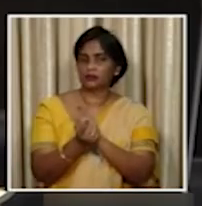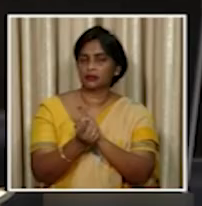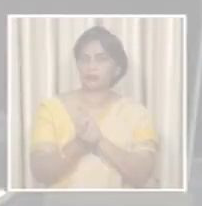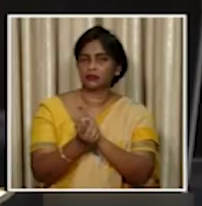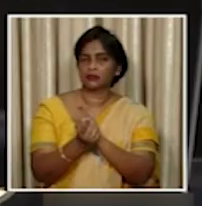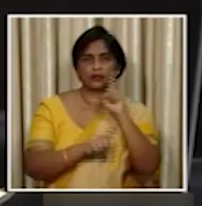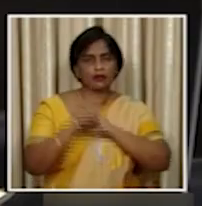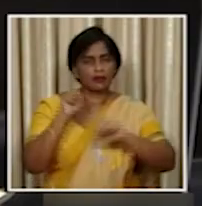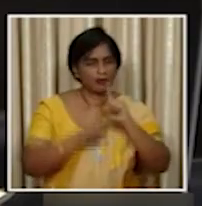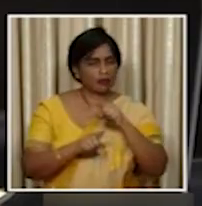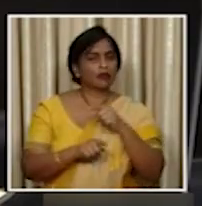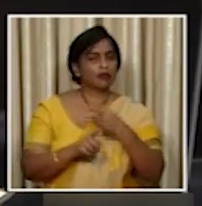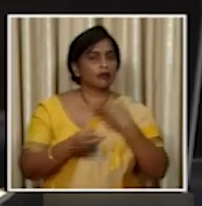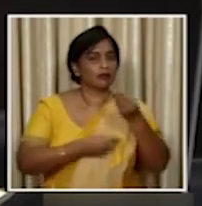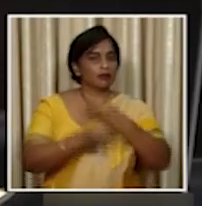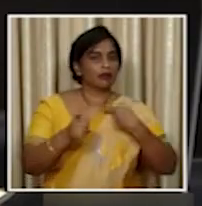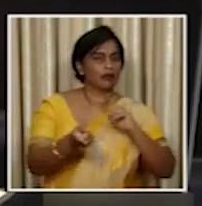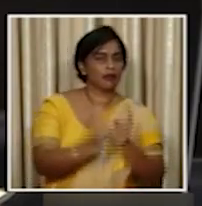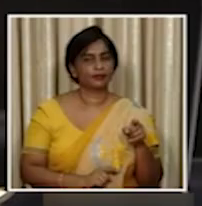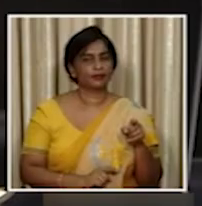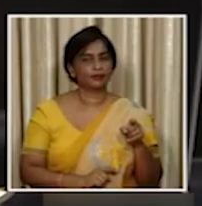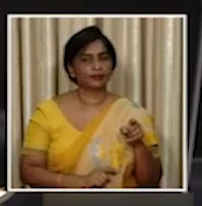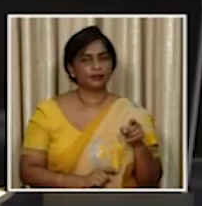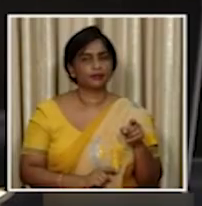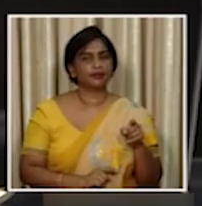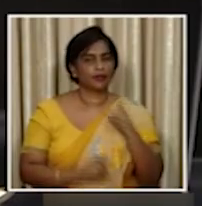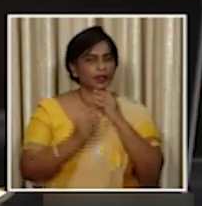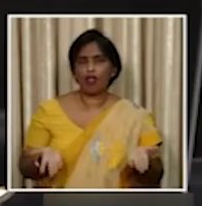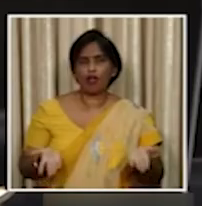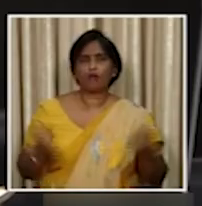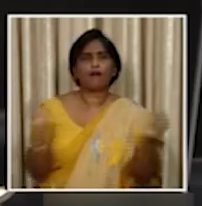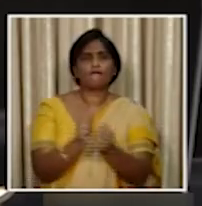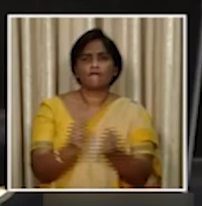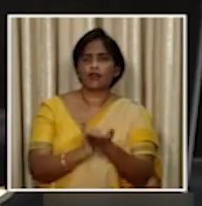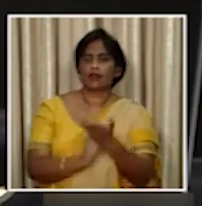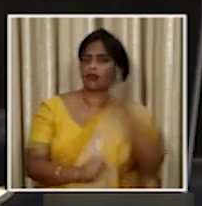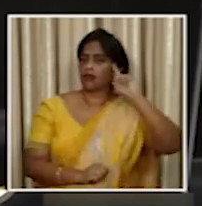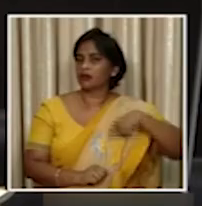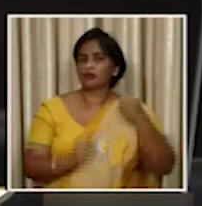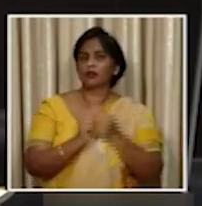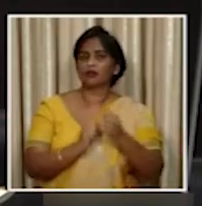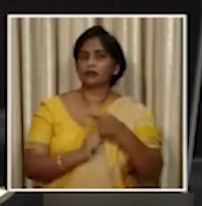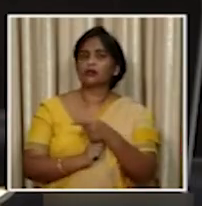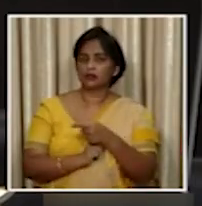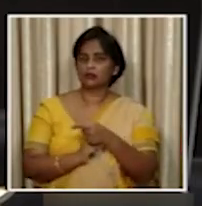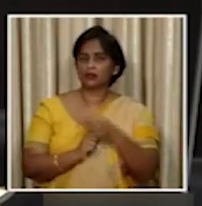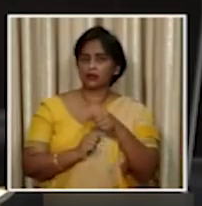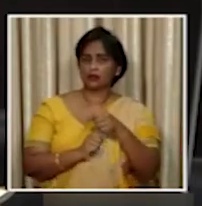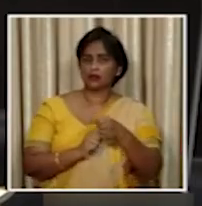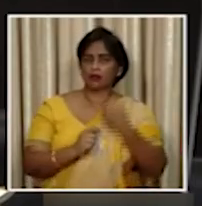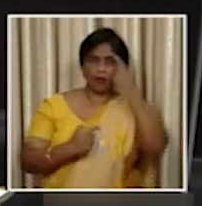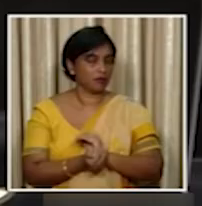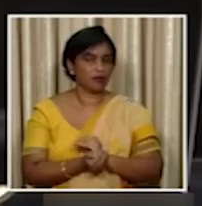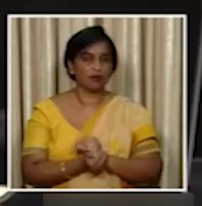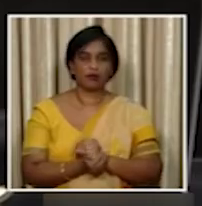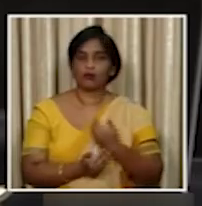වගේ කතාවක් කියලා මම ඒක යට ගහලා දැම්මයි කියලා ප්‍රවෘත්තියක් වාර්තා වෙනවා. කාගේ උවමනාවටද මේ දැන් මේක මගේ පැත්තට